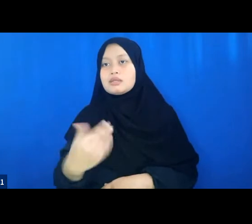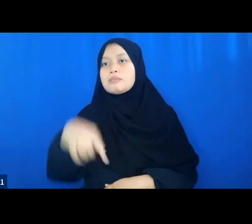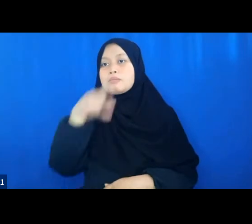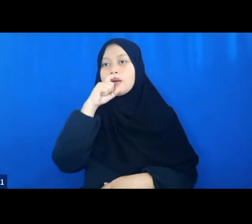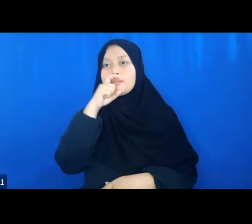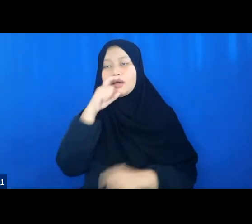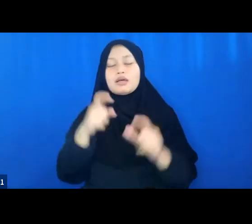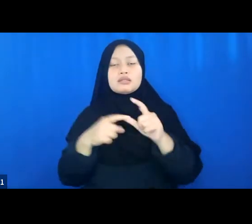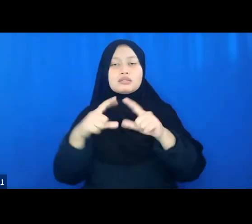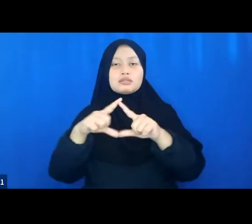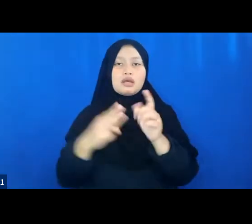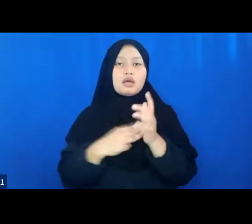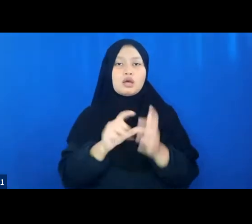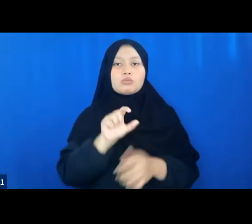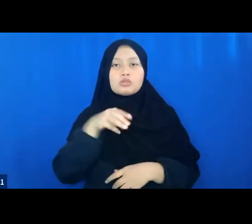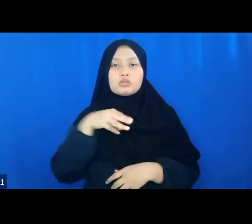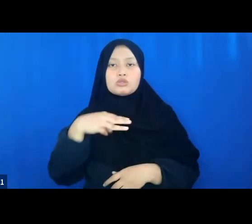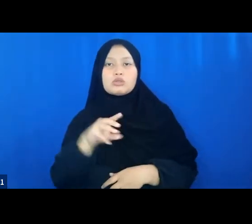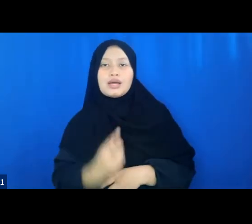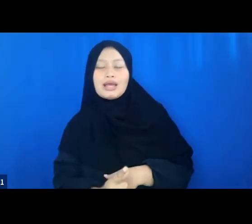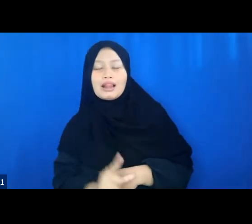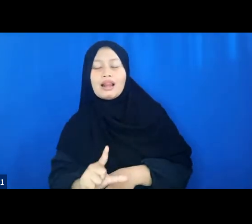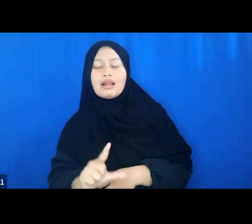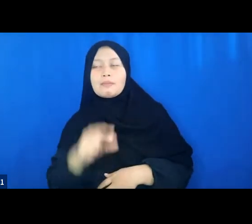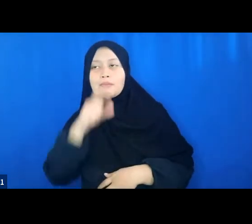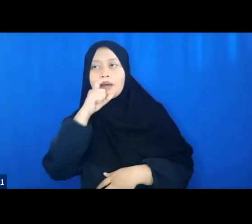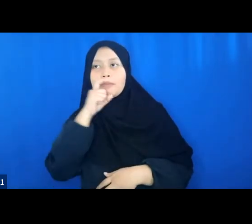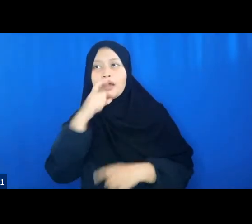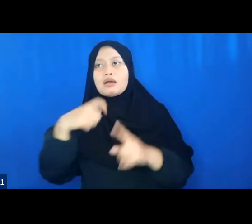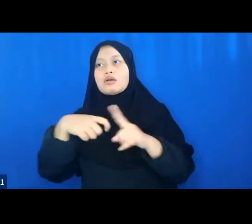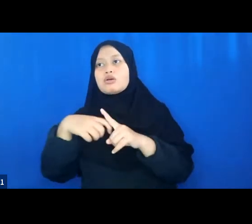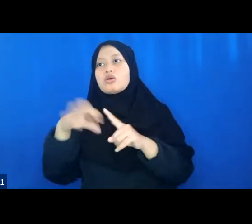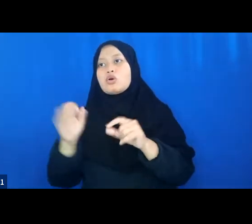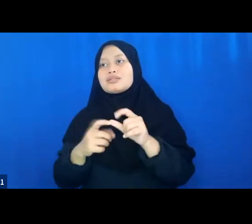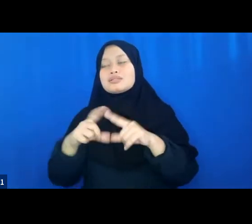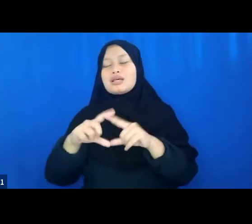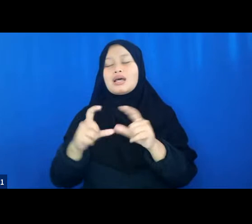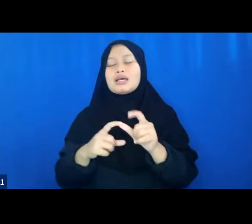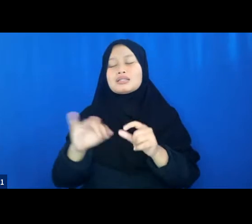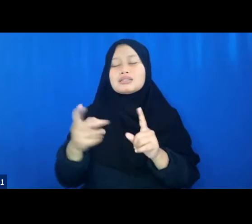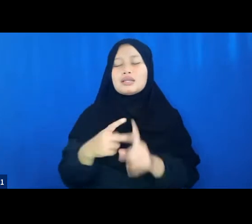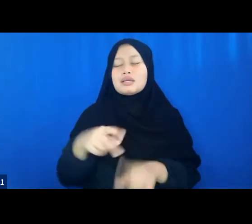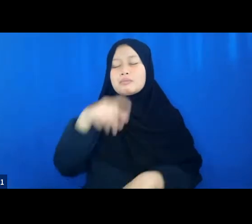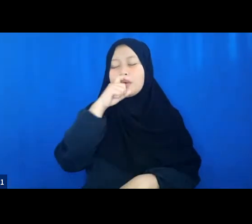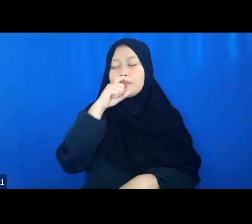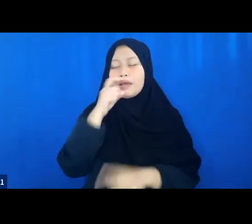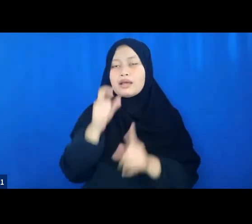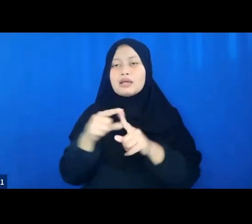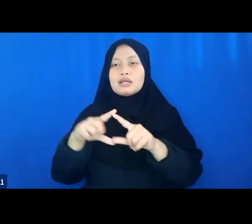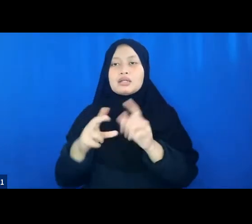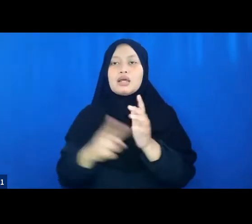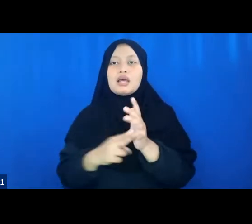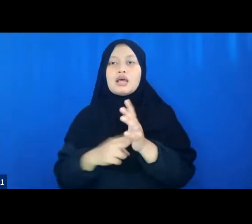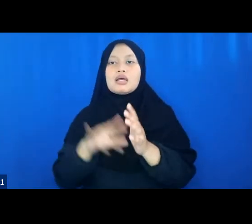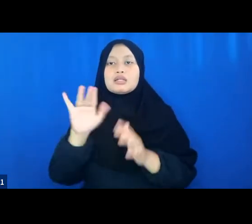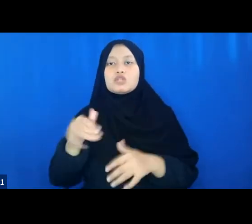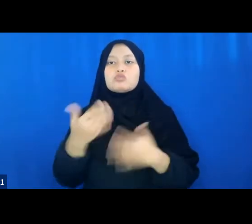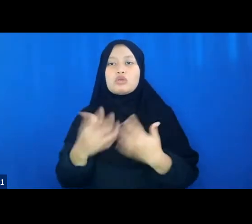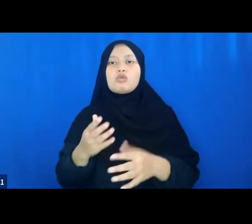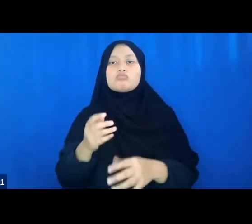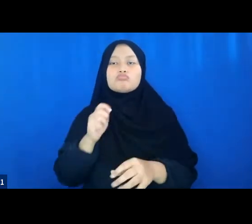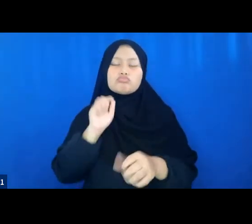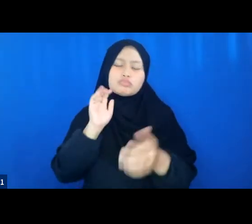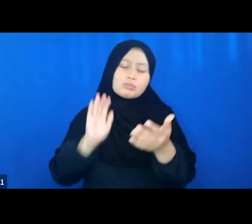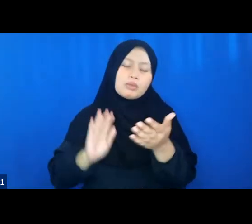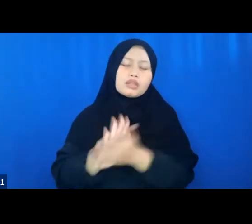semual bapak Kosasih dan Bapak Dani yang telah meluangkan waktu di tengah kesibukannya untuk dapat menghadiri